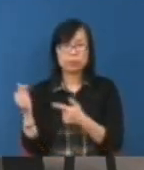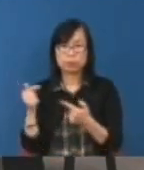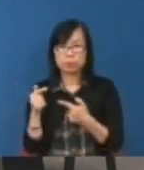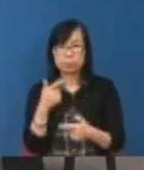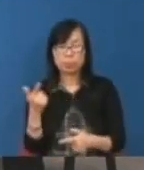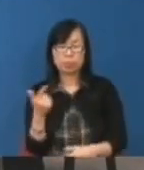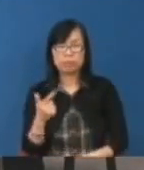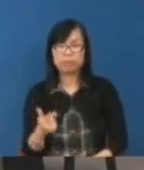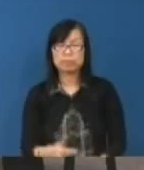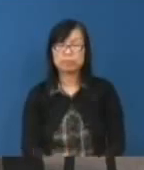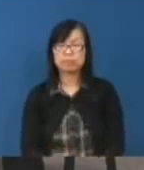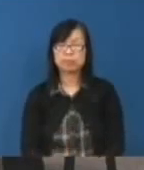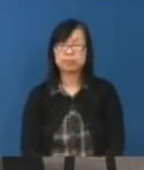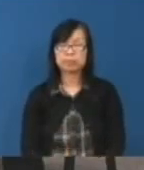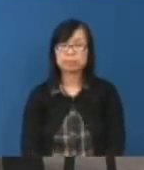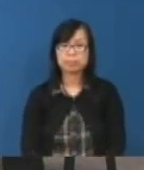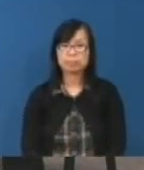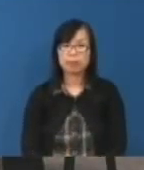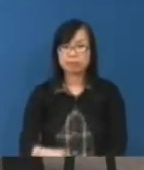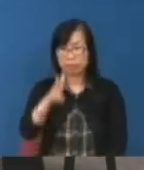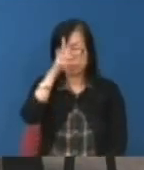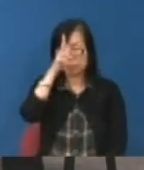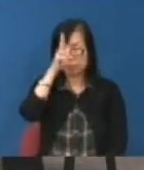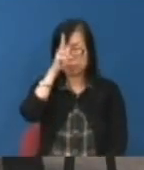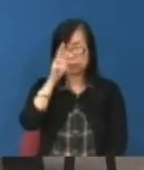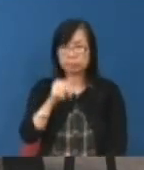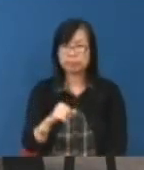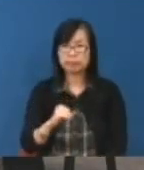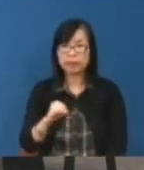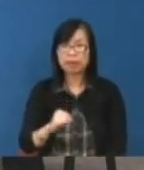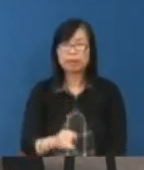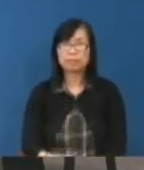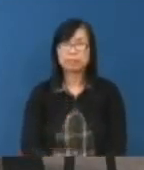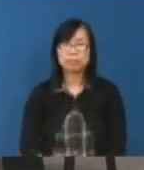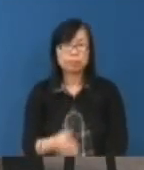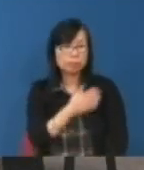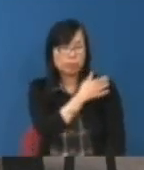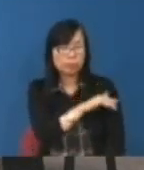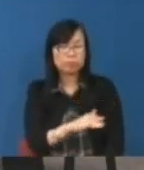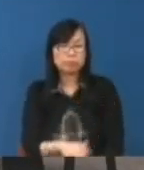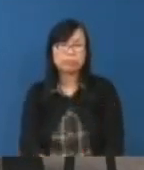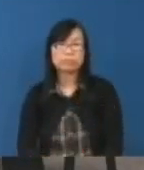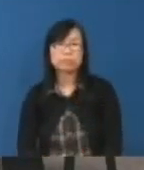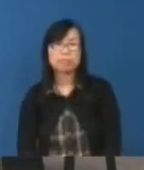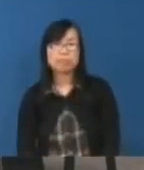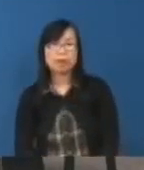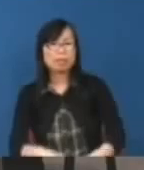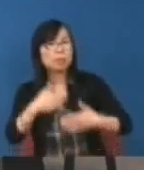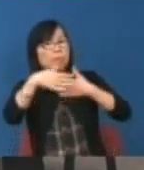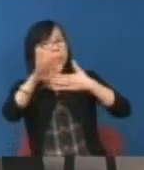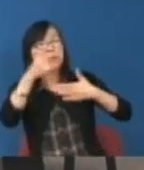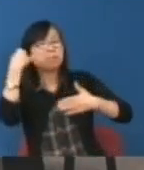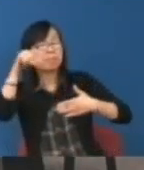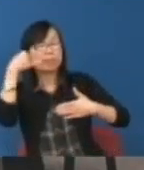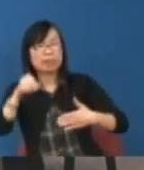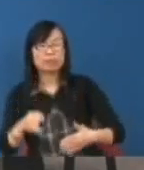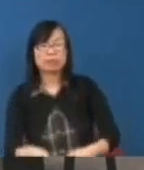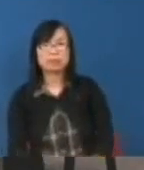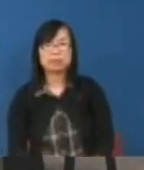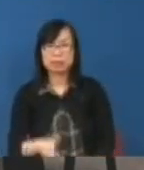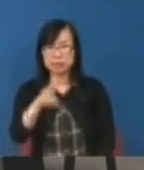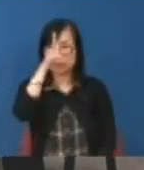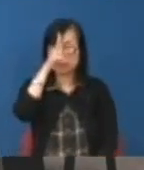係咪？就話哦。逢係政府嘅嘢又唔得，係咪啊？無論係點樣都好，你就喺露天都唔得。啊，政治